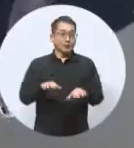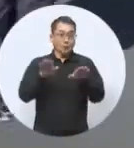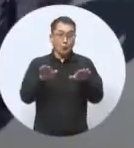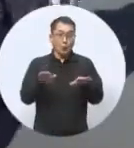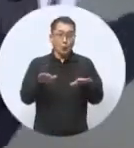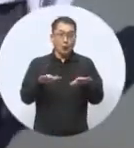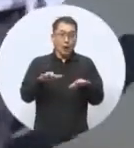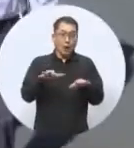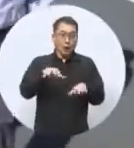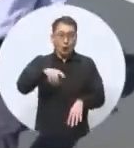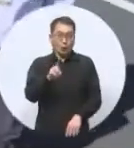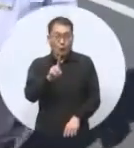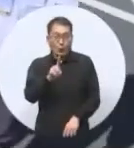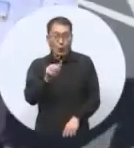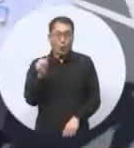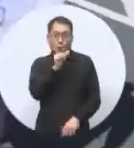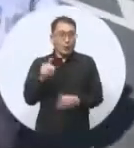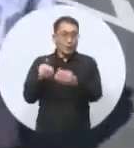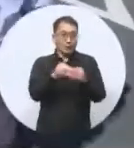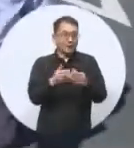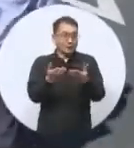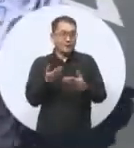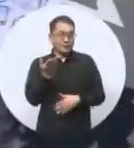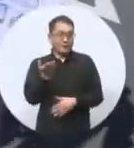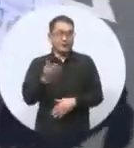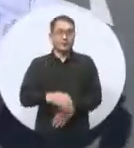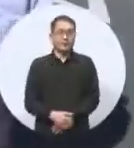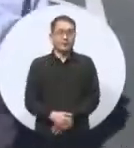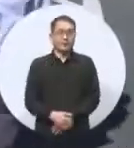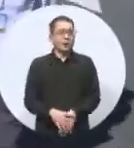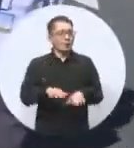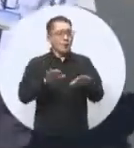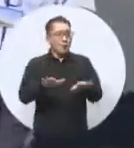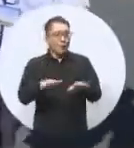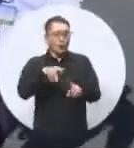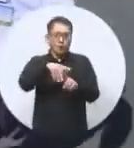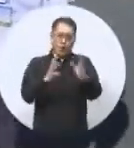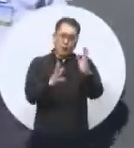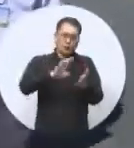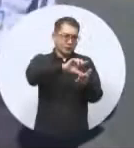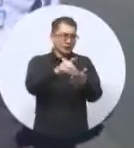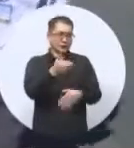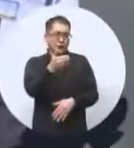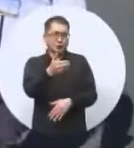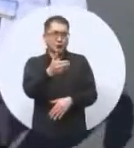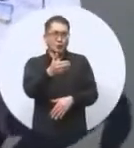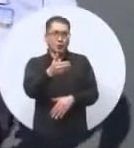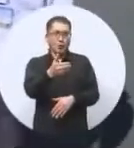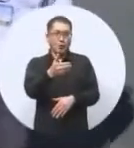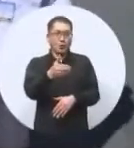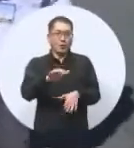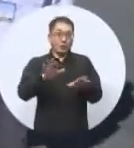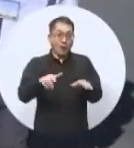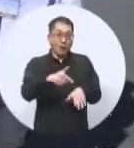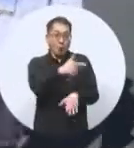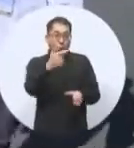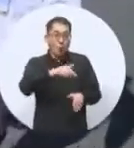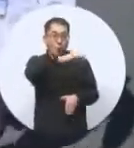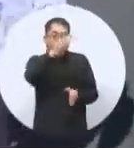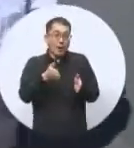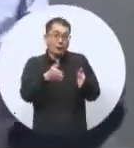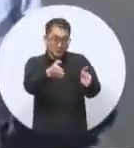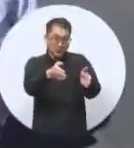日はですね、どんなところをご案内いただけるんですか。 は い、 今日はですね、この松林地区の、この今大山道です